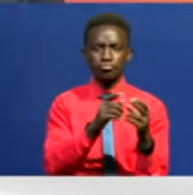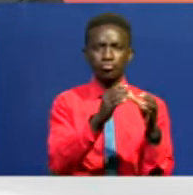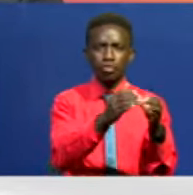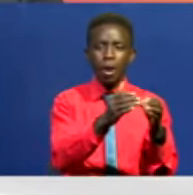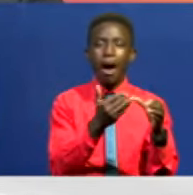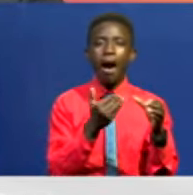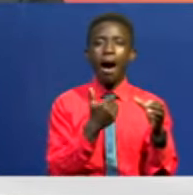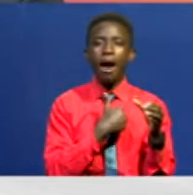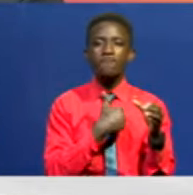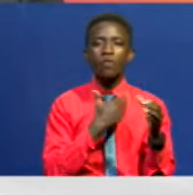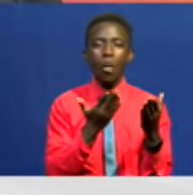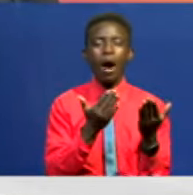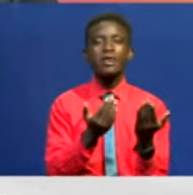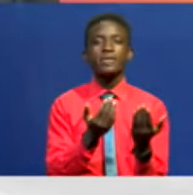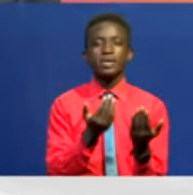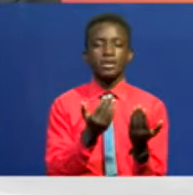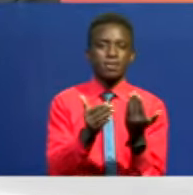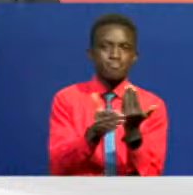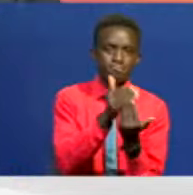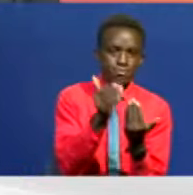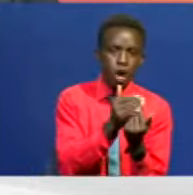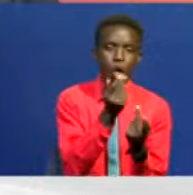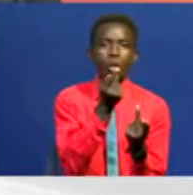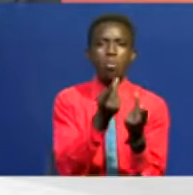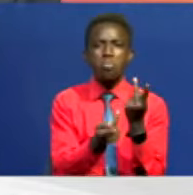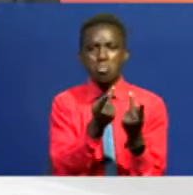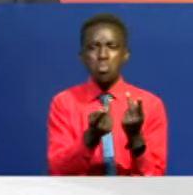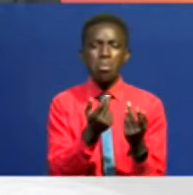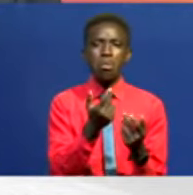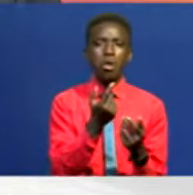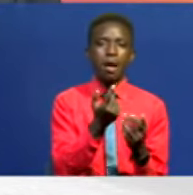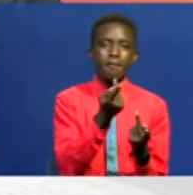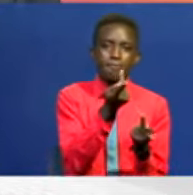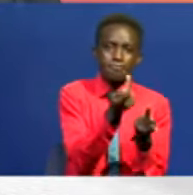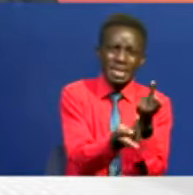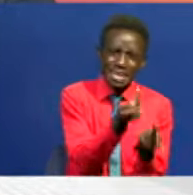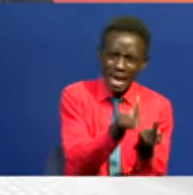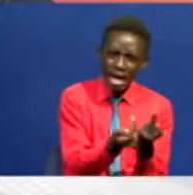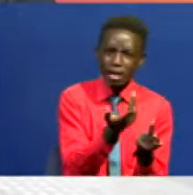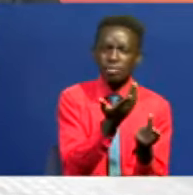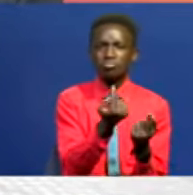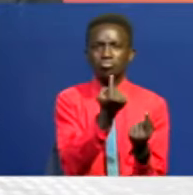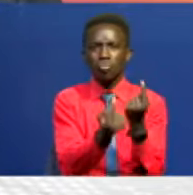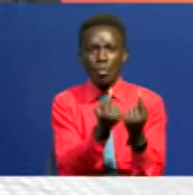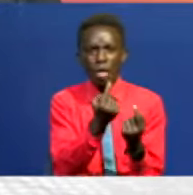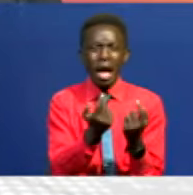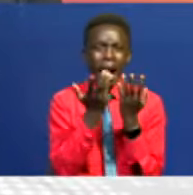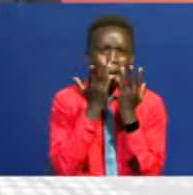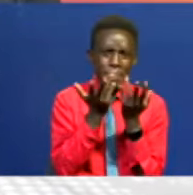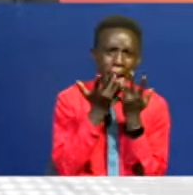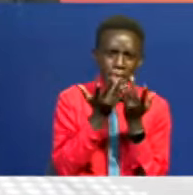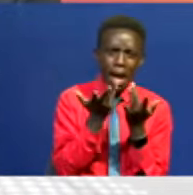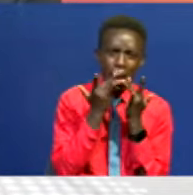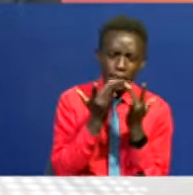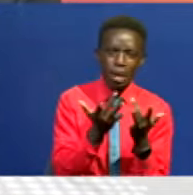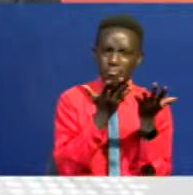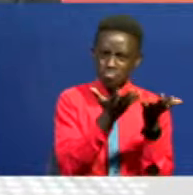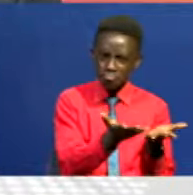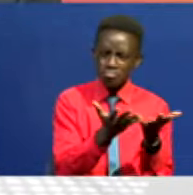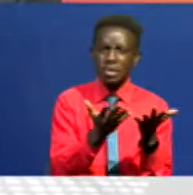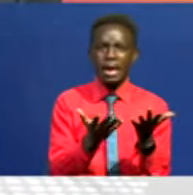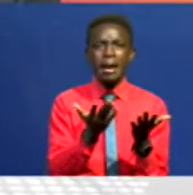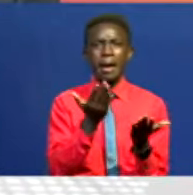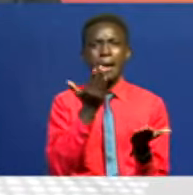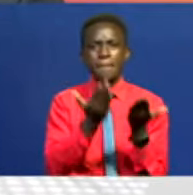kina uhusiana na masuala ya maandalizi hivi ya mapochopocho na pia